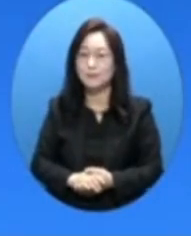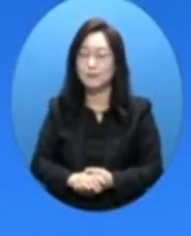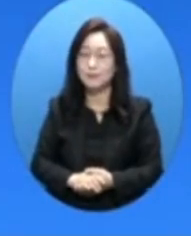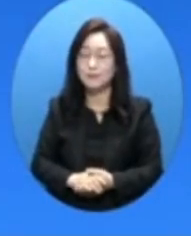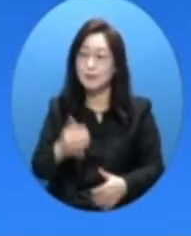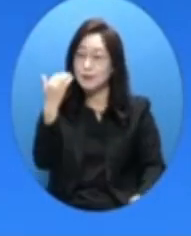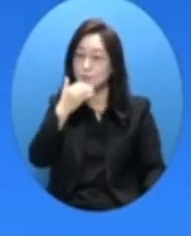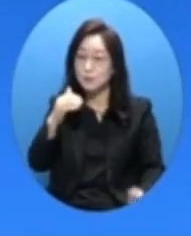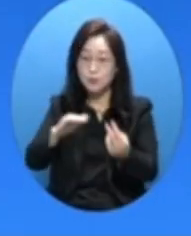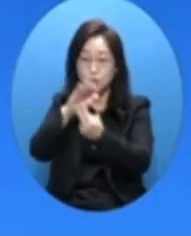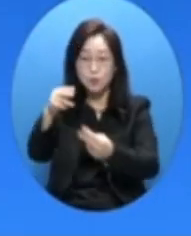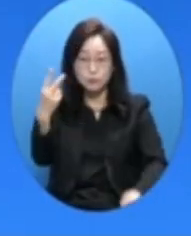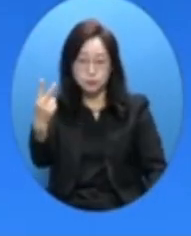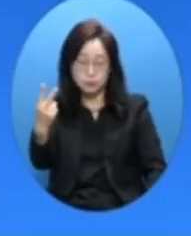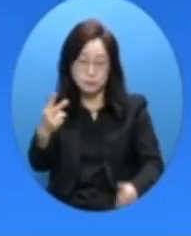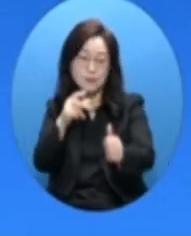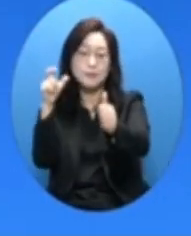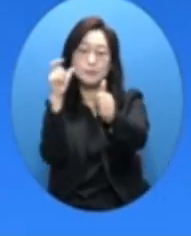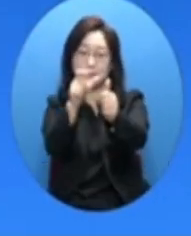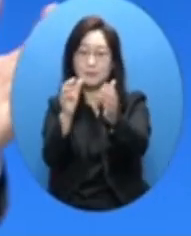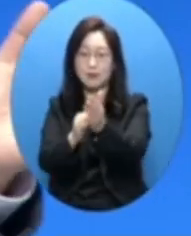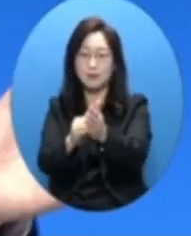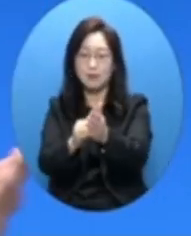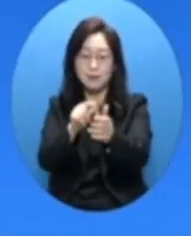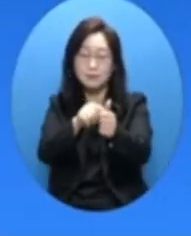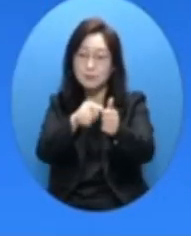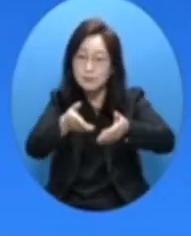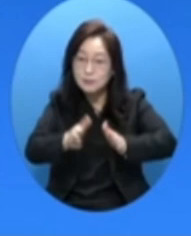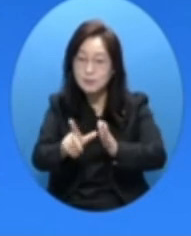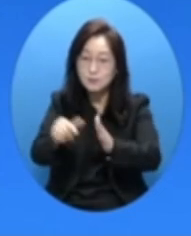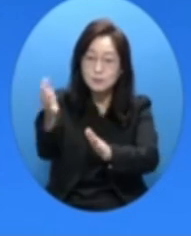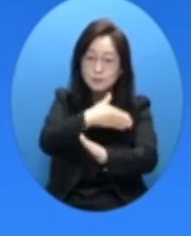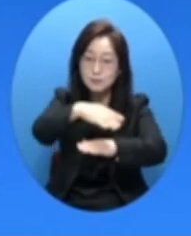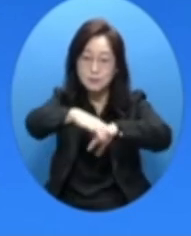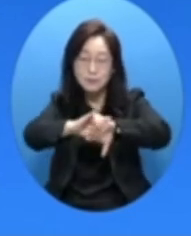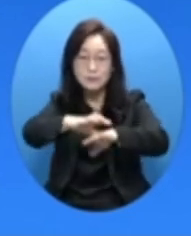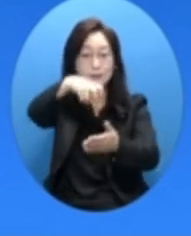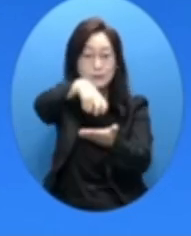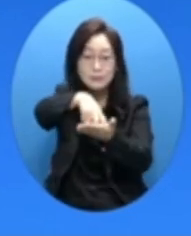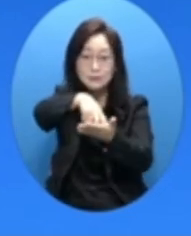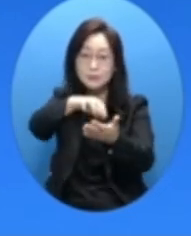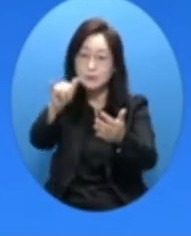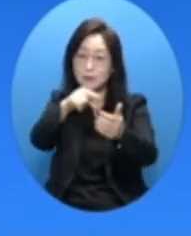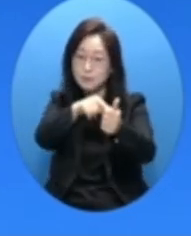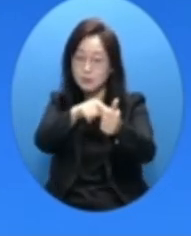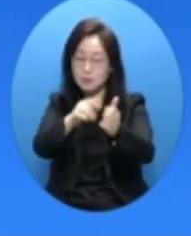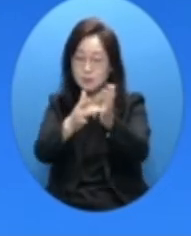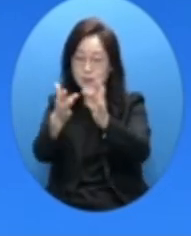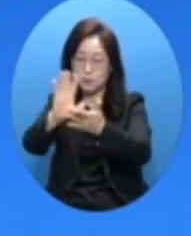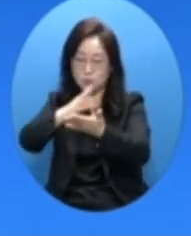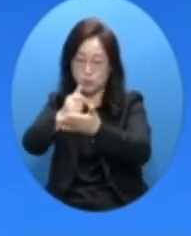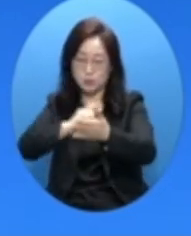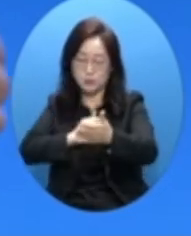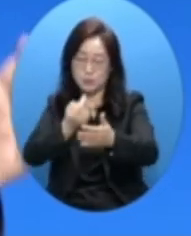라 외쳤습니다 남에서부터 걷지 못한 그를 예수 그리스도의